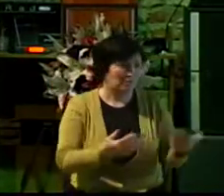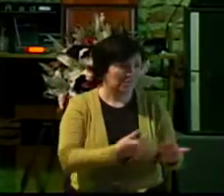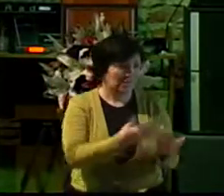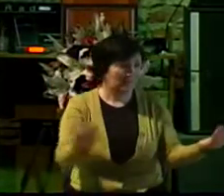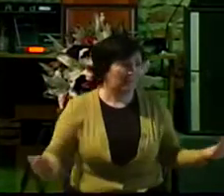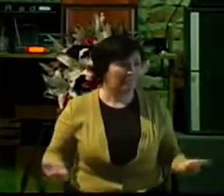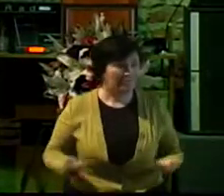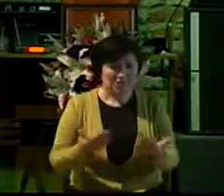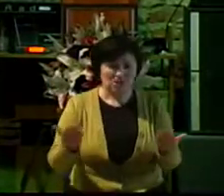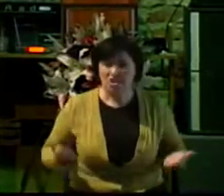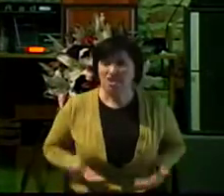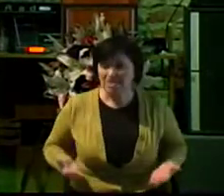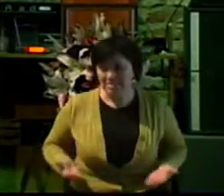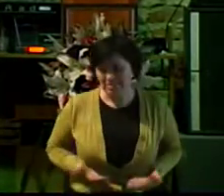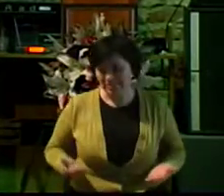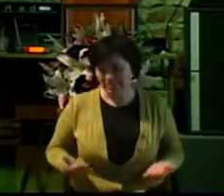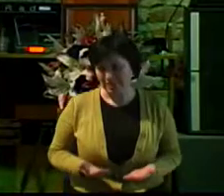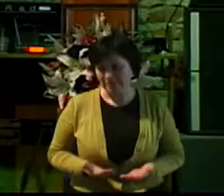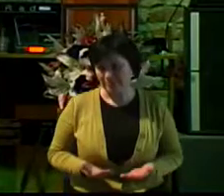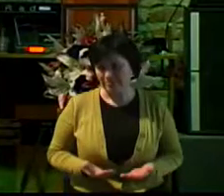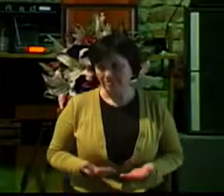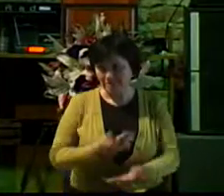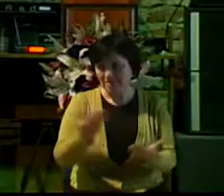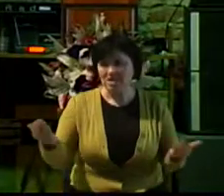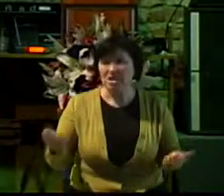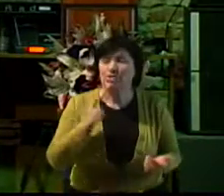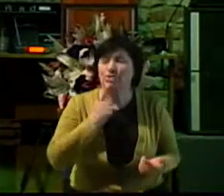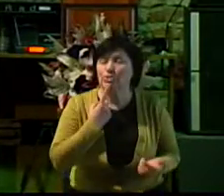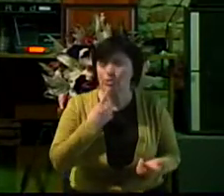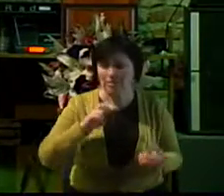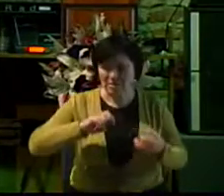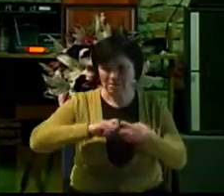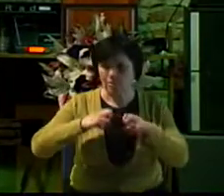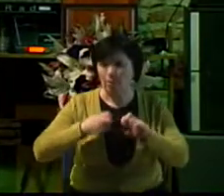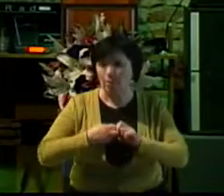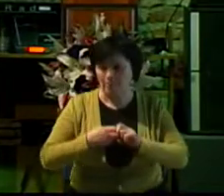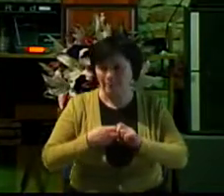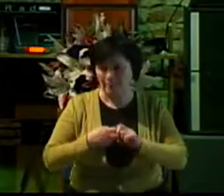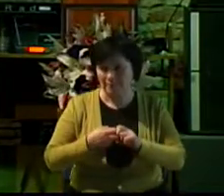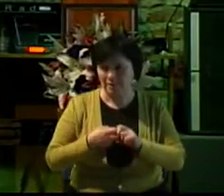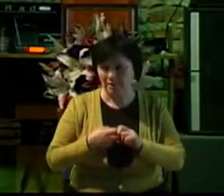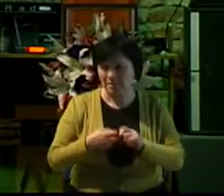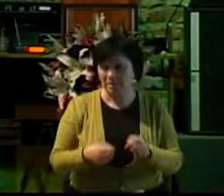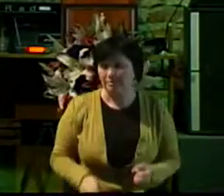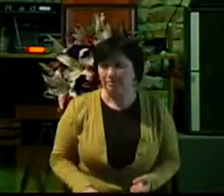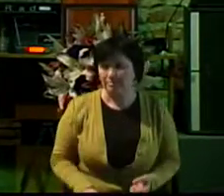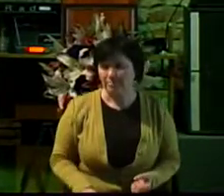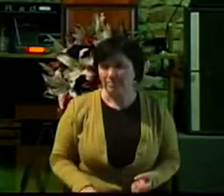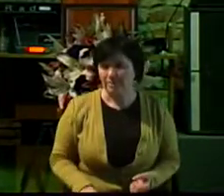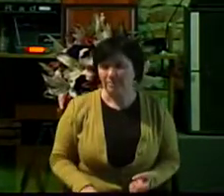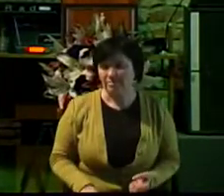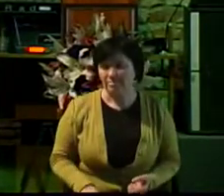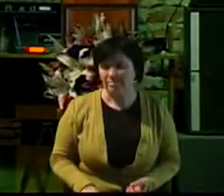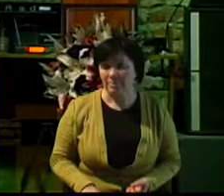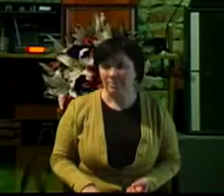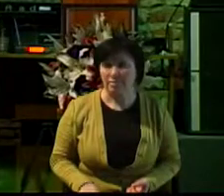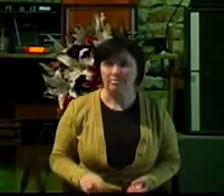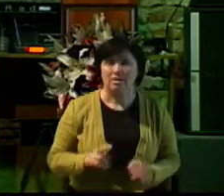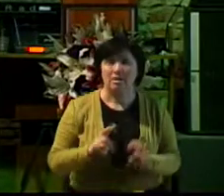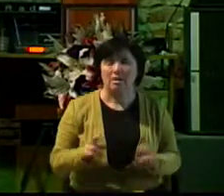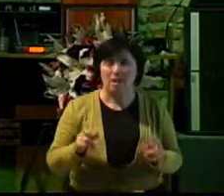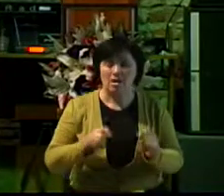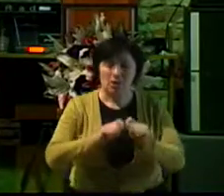что-то просить, и это может быть во зло, в разрушение, это будет каким-то образом нарушать Божьи планы,